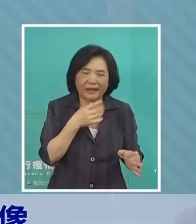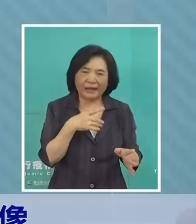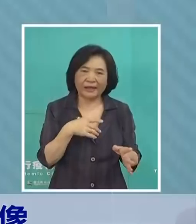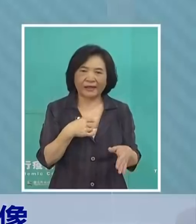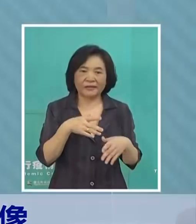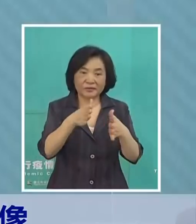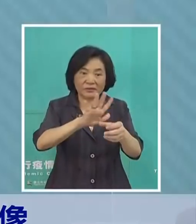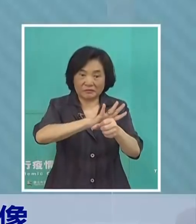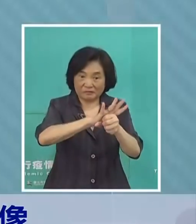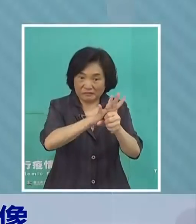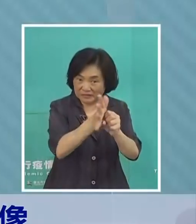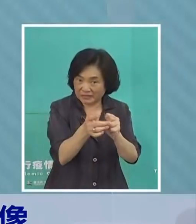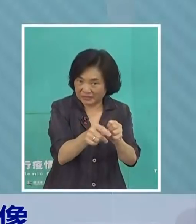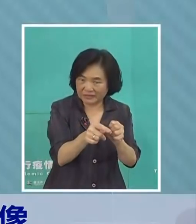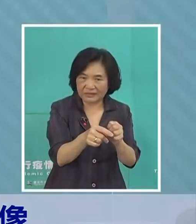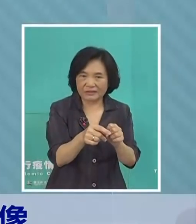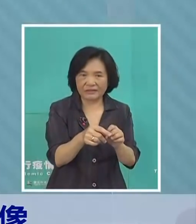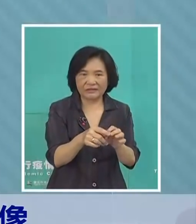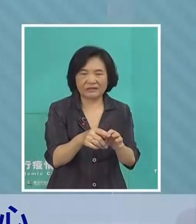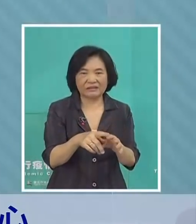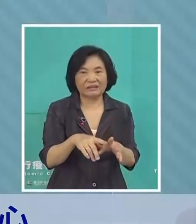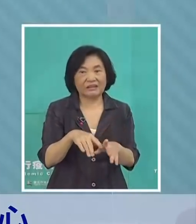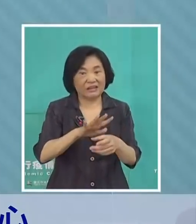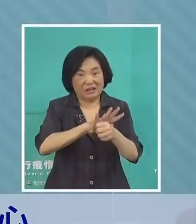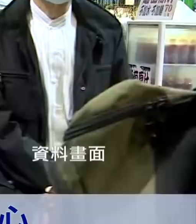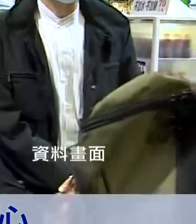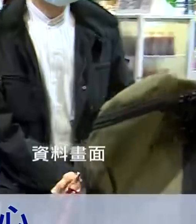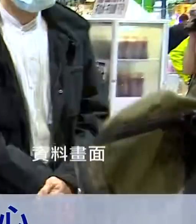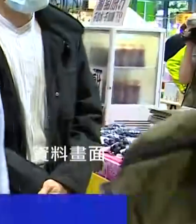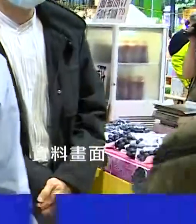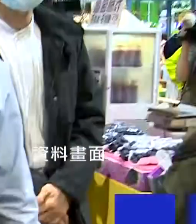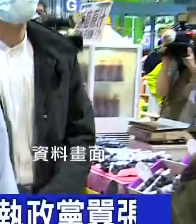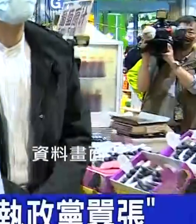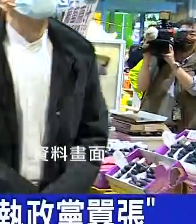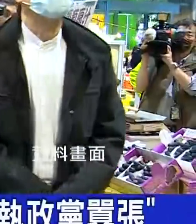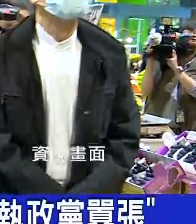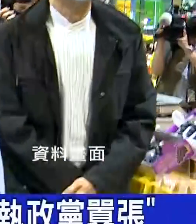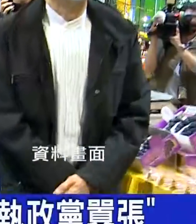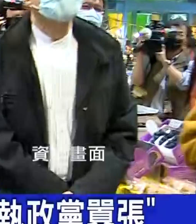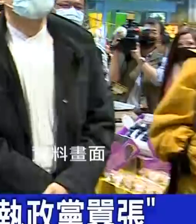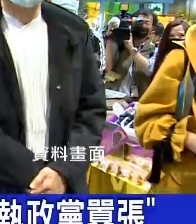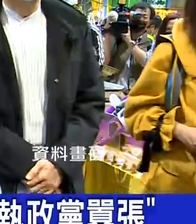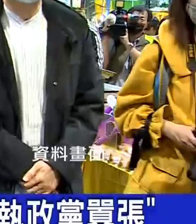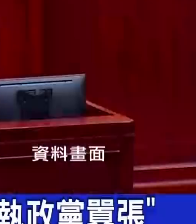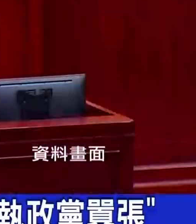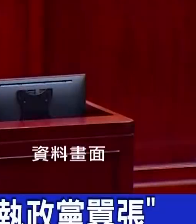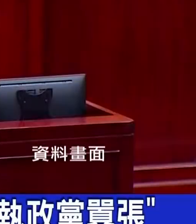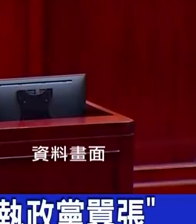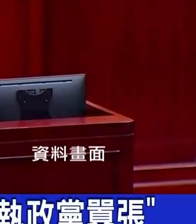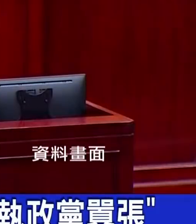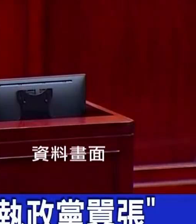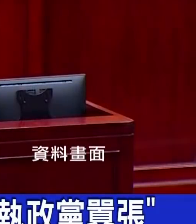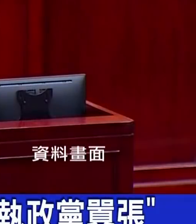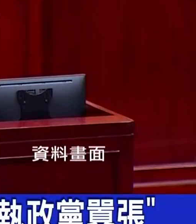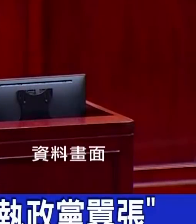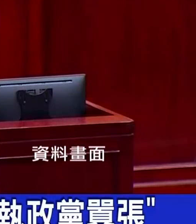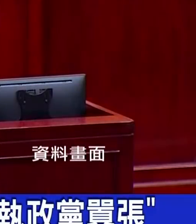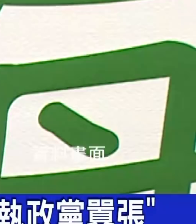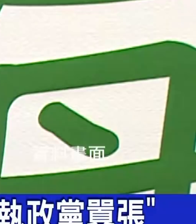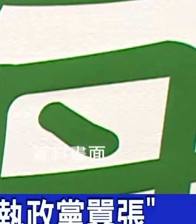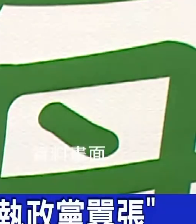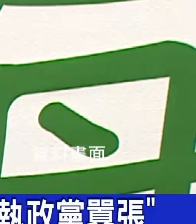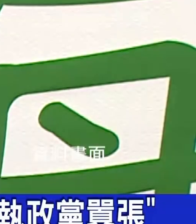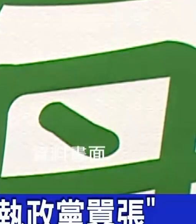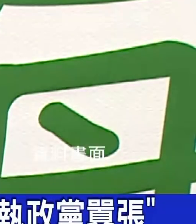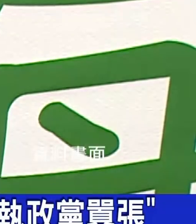对付新冠肺炎没有像对付柯文哲这么用心了。 打完民进党政府，听到国民党提议纾困全民普发10000元不排